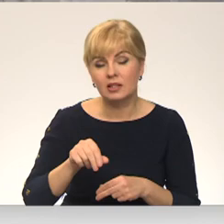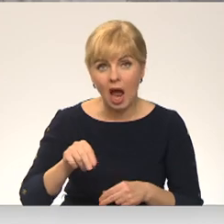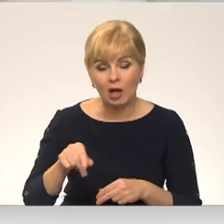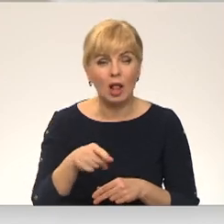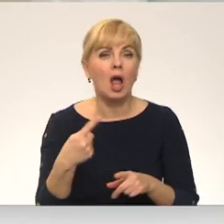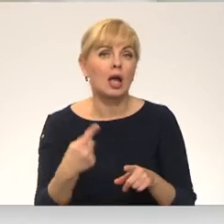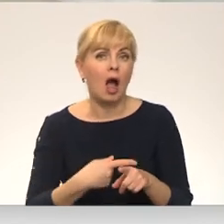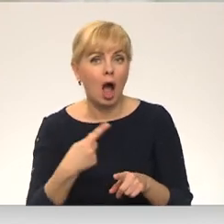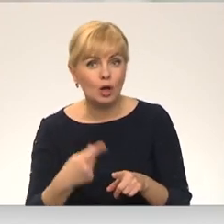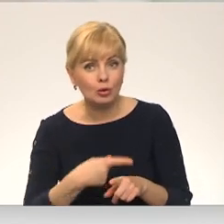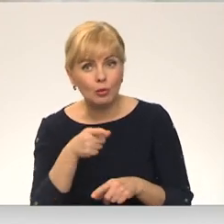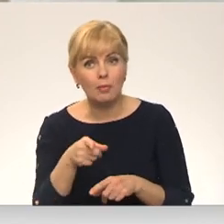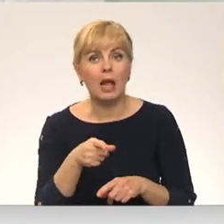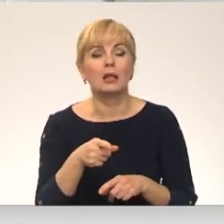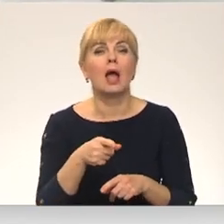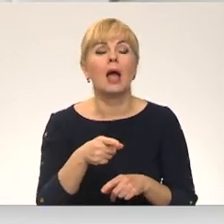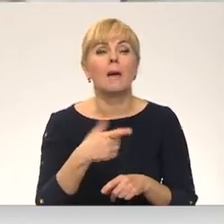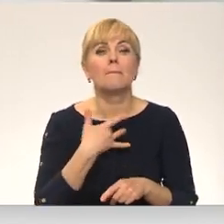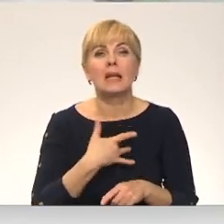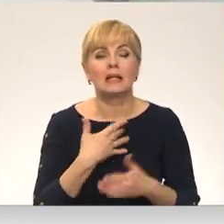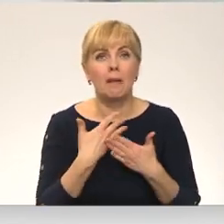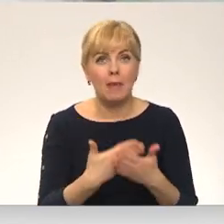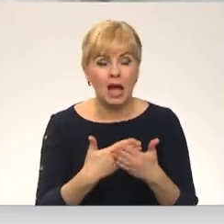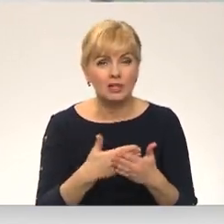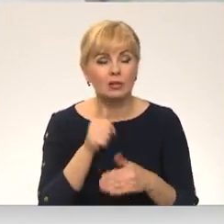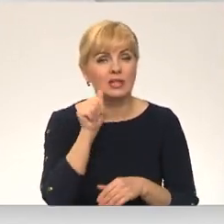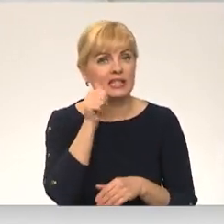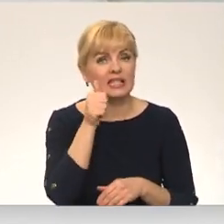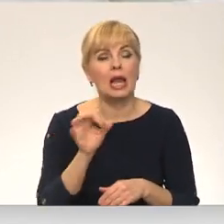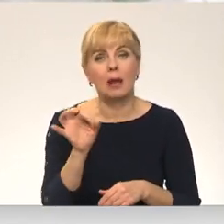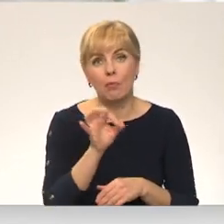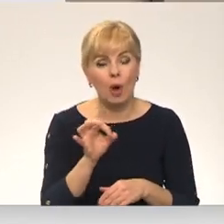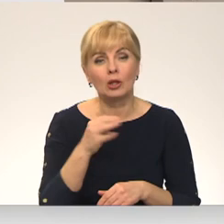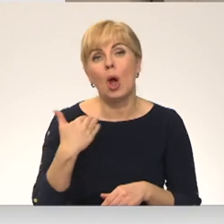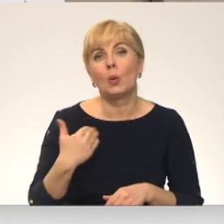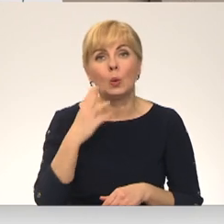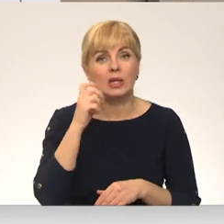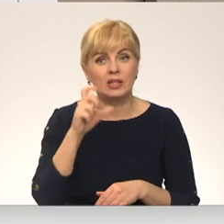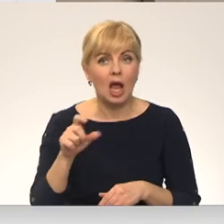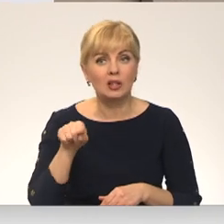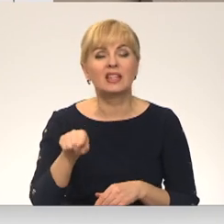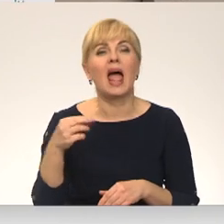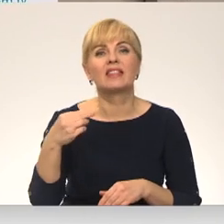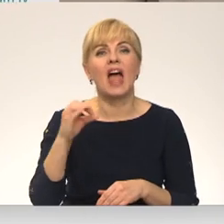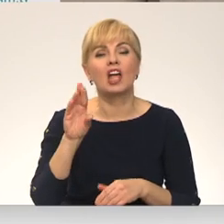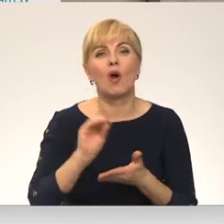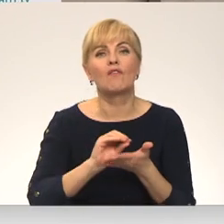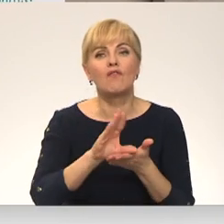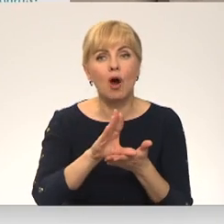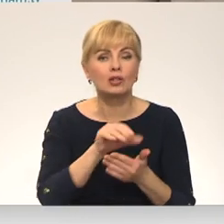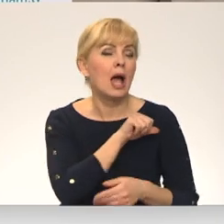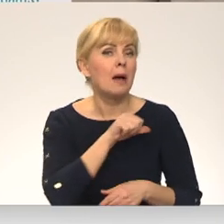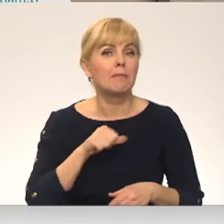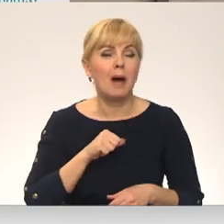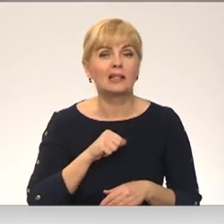arī kartupeļi, minerāli mēsli un sīksīpoliņi. Kuldīgas senioru skola Boris un Ināras Tetereva fonda programmā pats